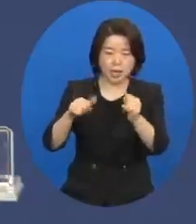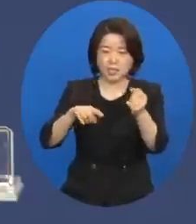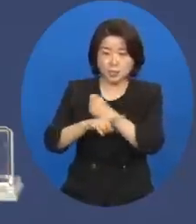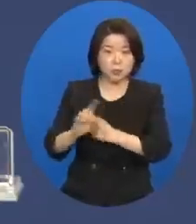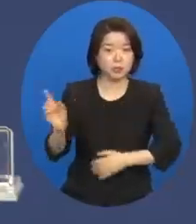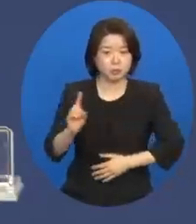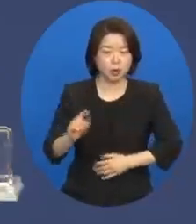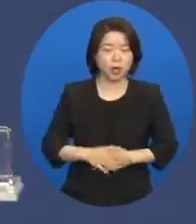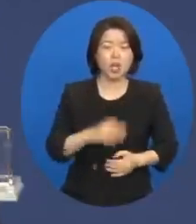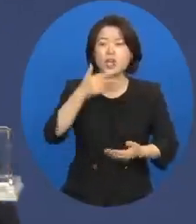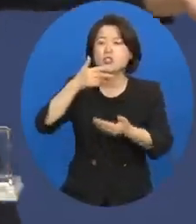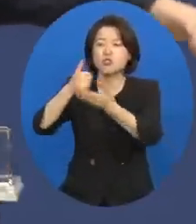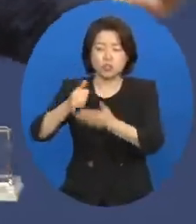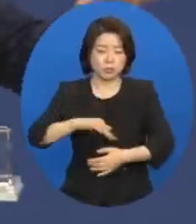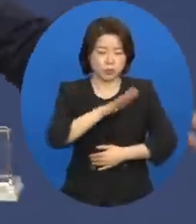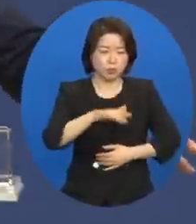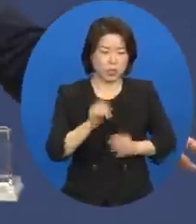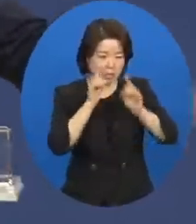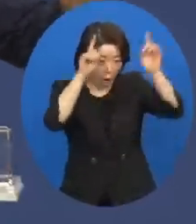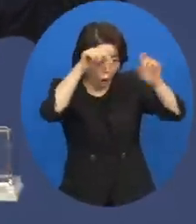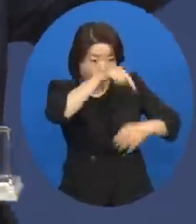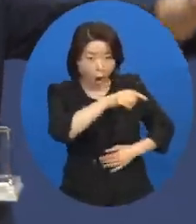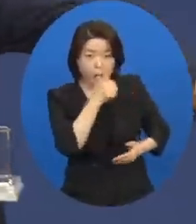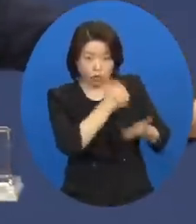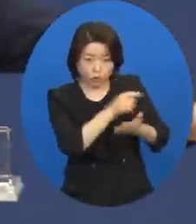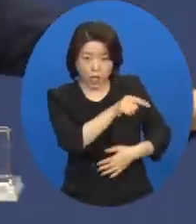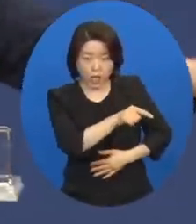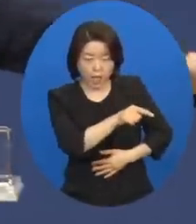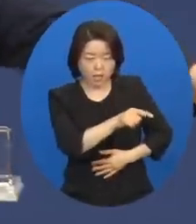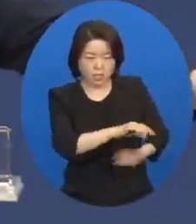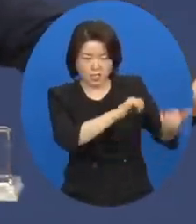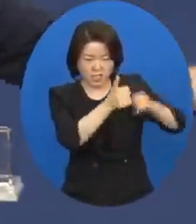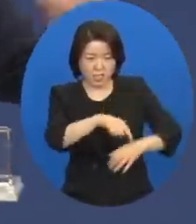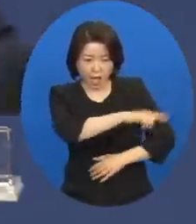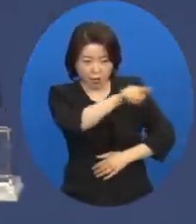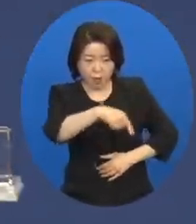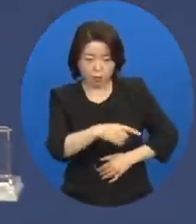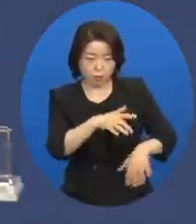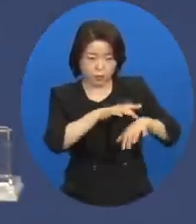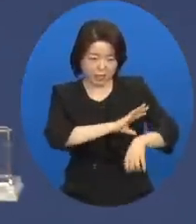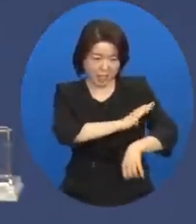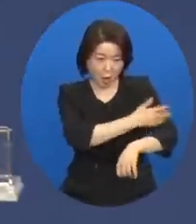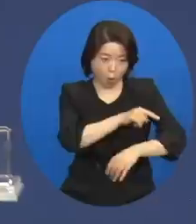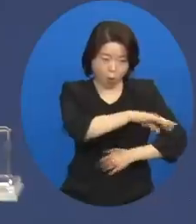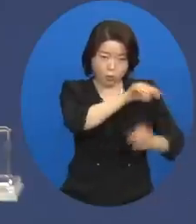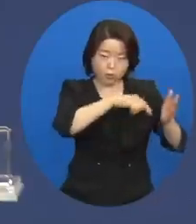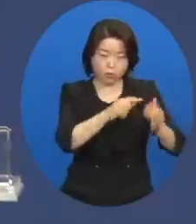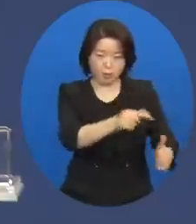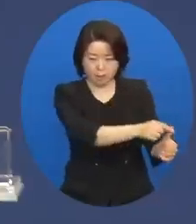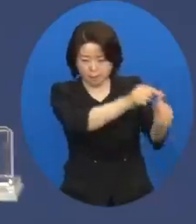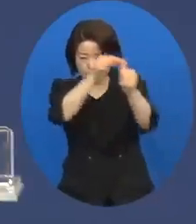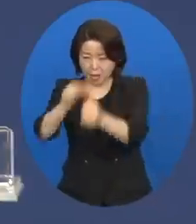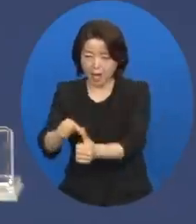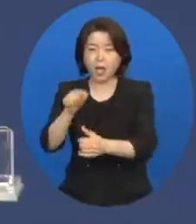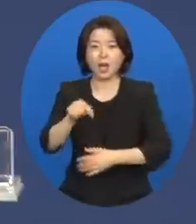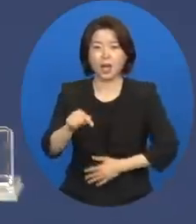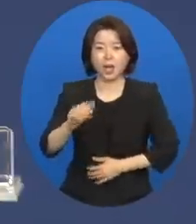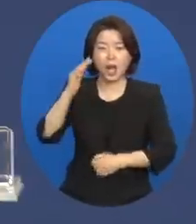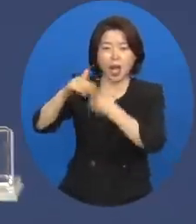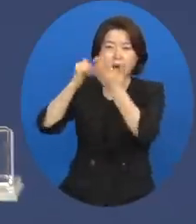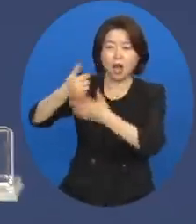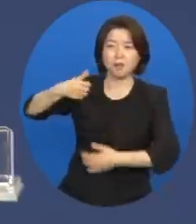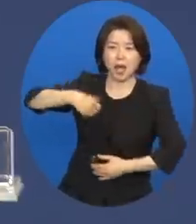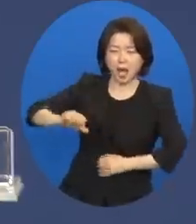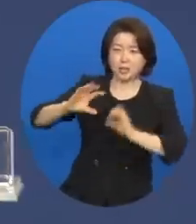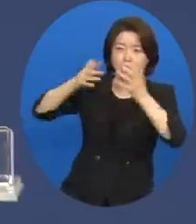아니라 주님이 우리를 저 무서운 죄와 사망 사탄의 권세에서 우리를 건져내사 그리고 하나님의